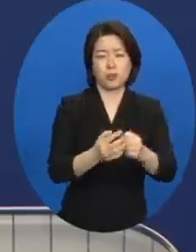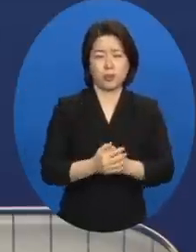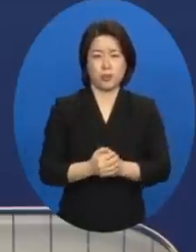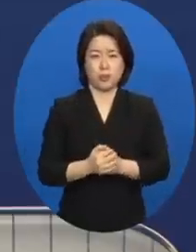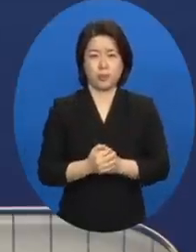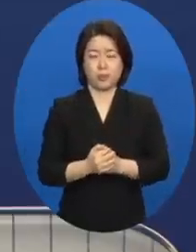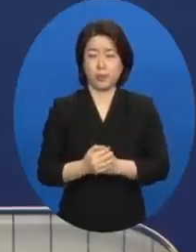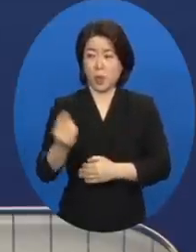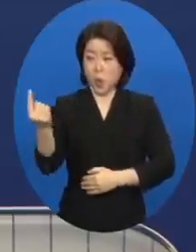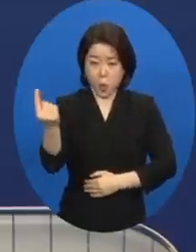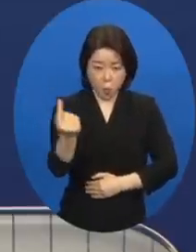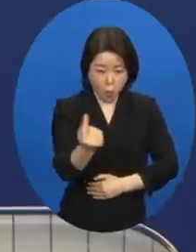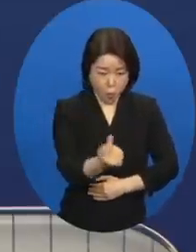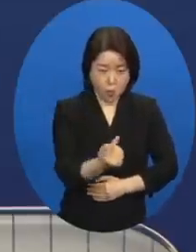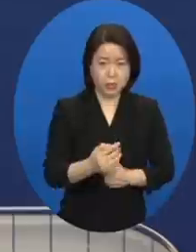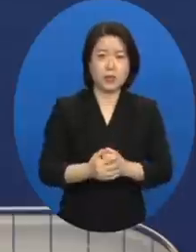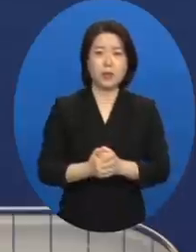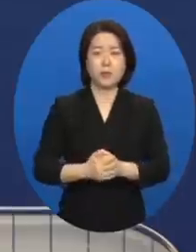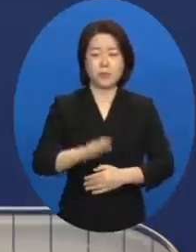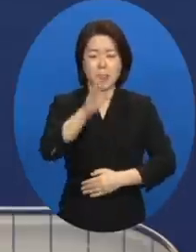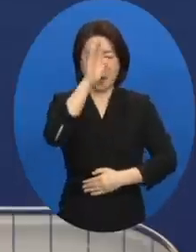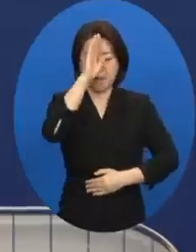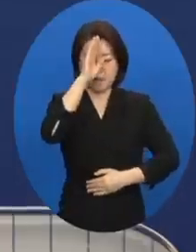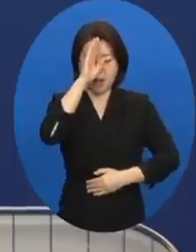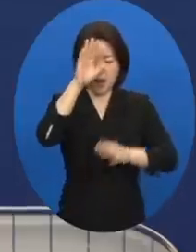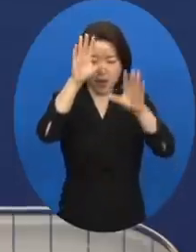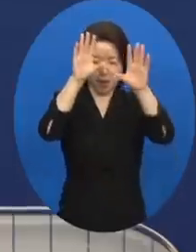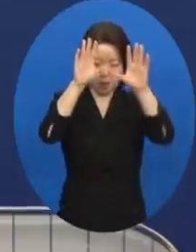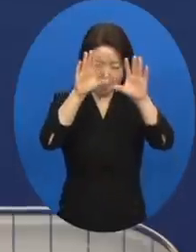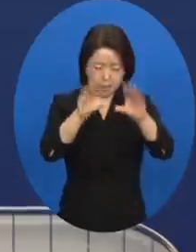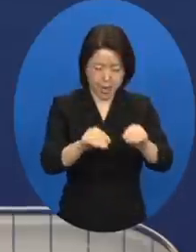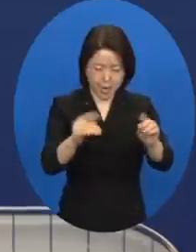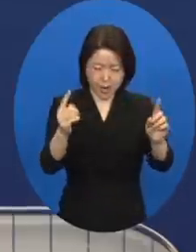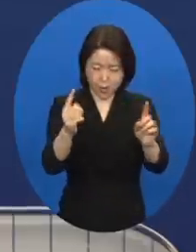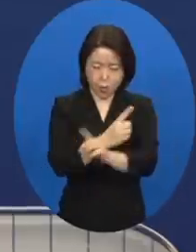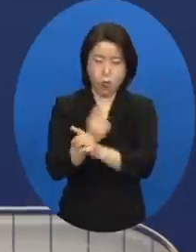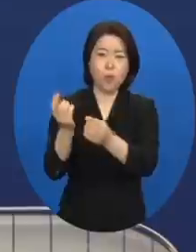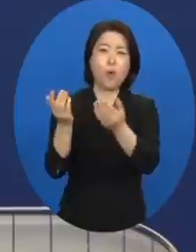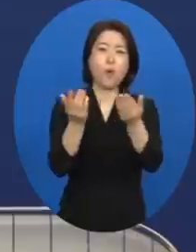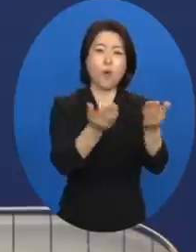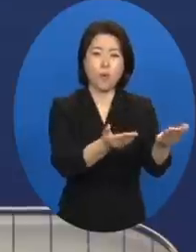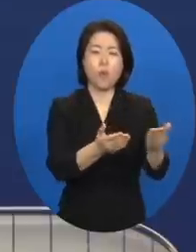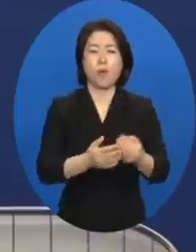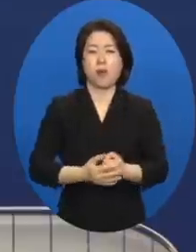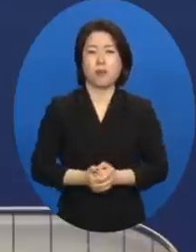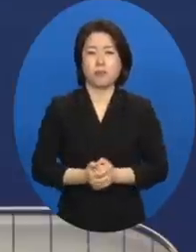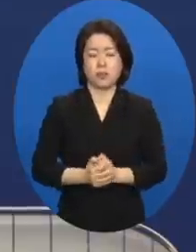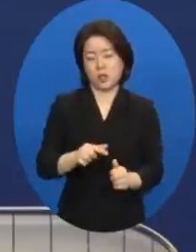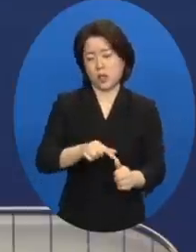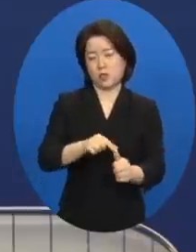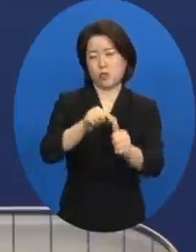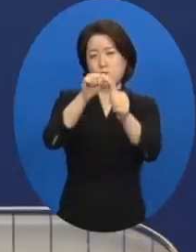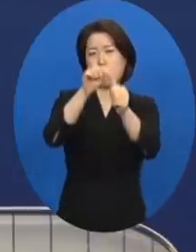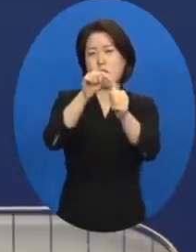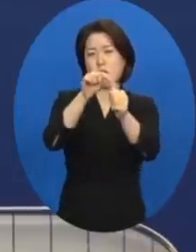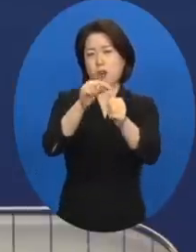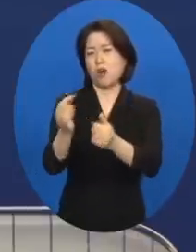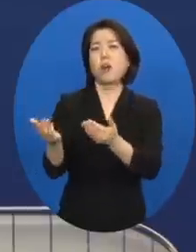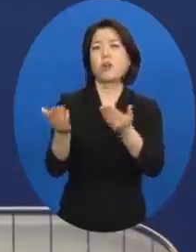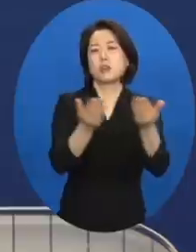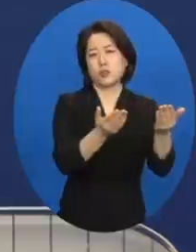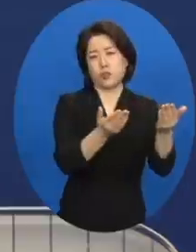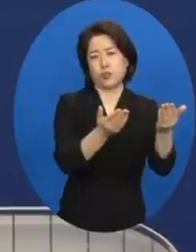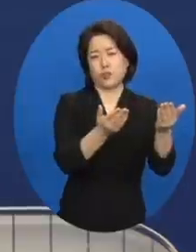오시고 병을 낫게 하시고 구원해